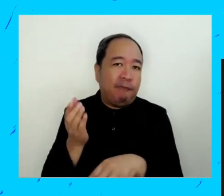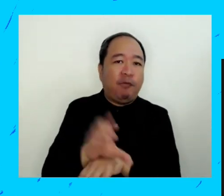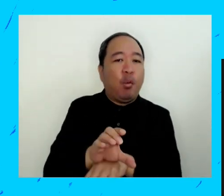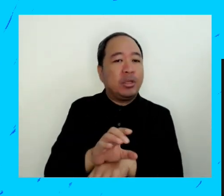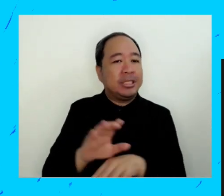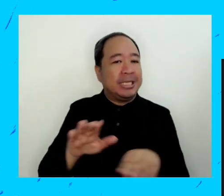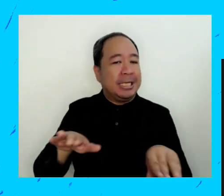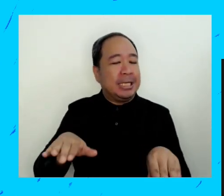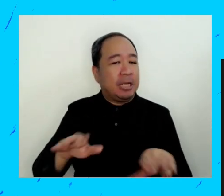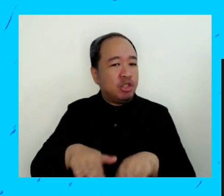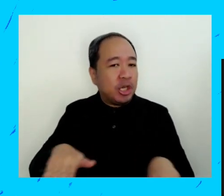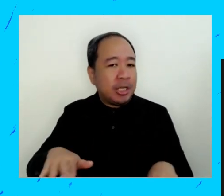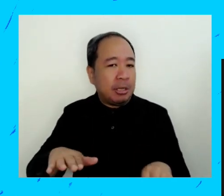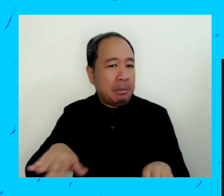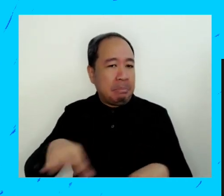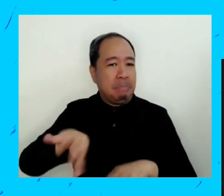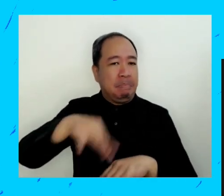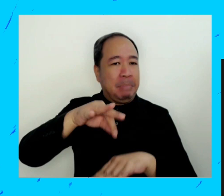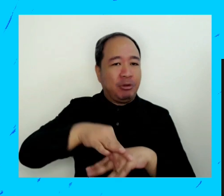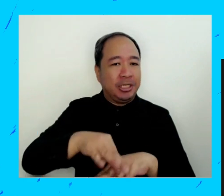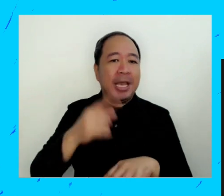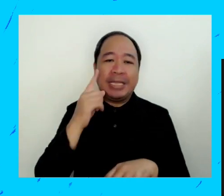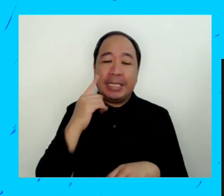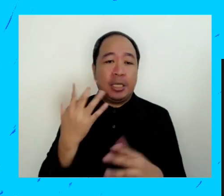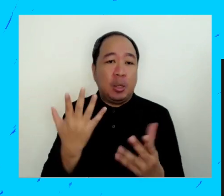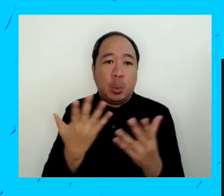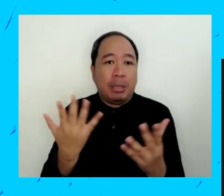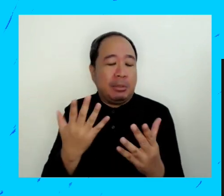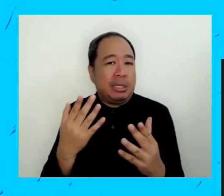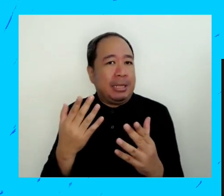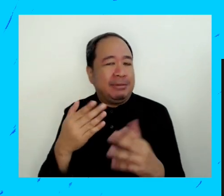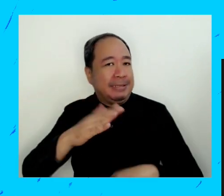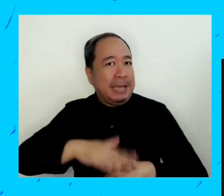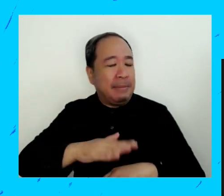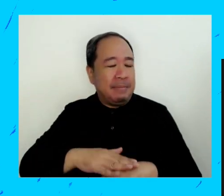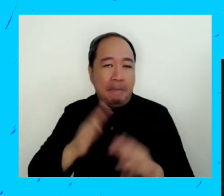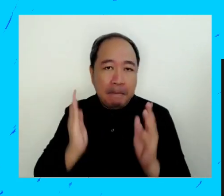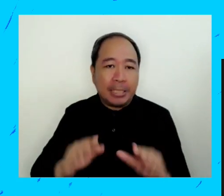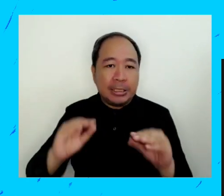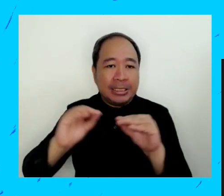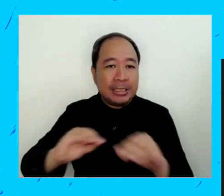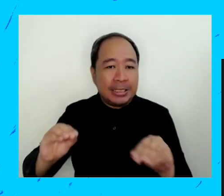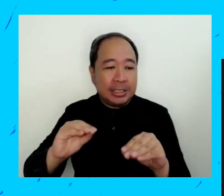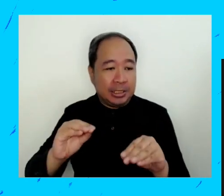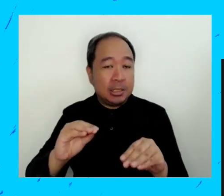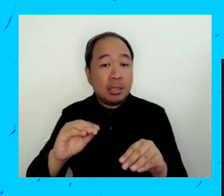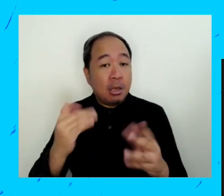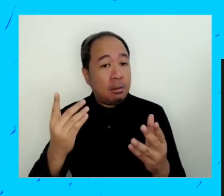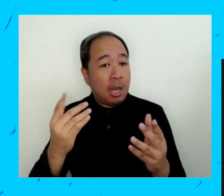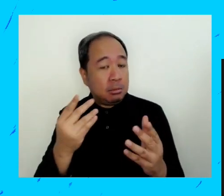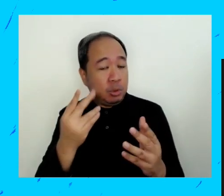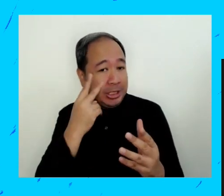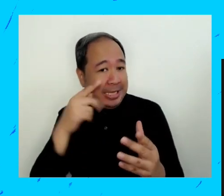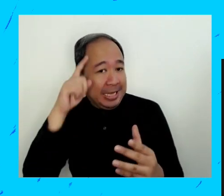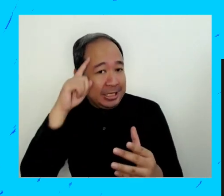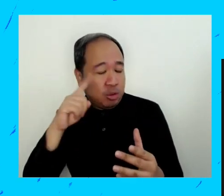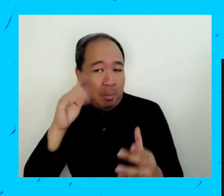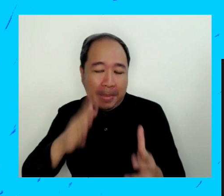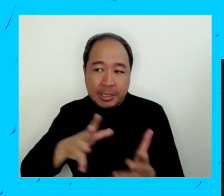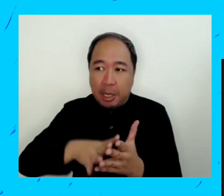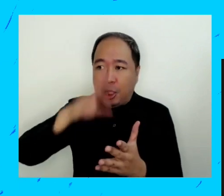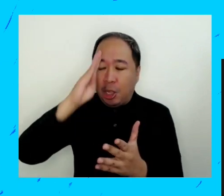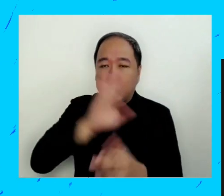d'aborder l'éducation sexuelle, ce sont dans les années de formation. Et ils doivent pouvoir apprendre le coût de